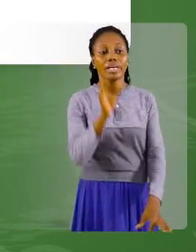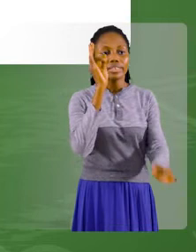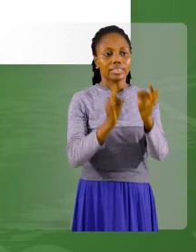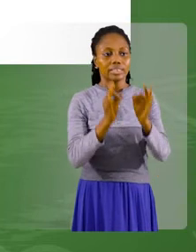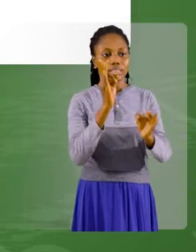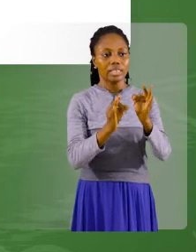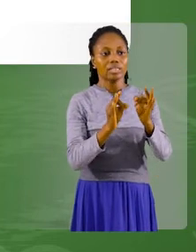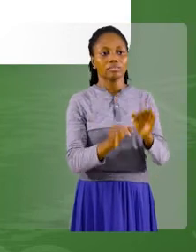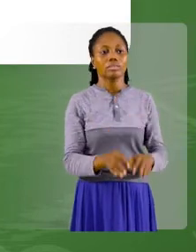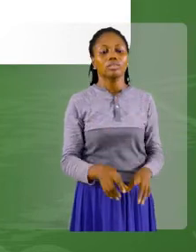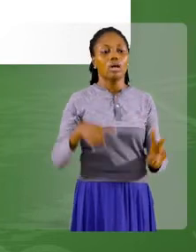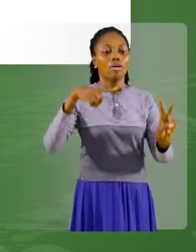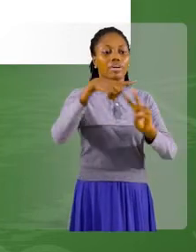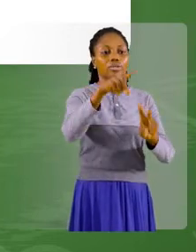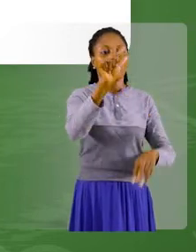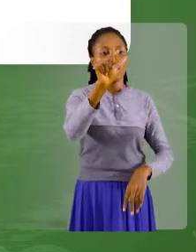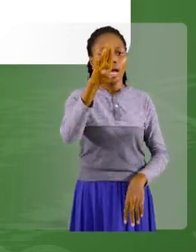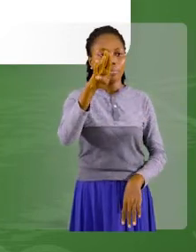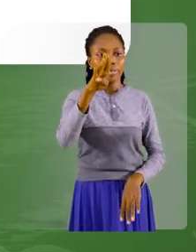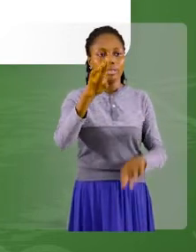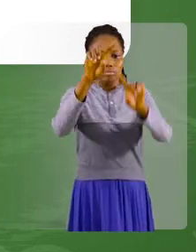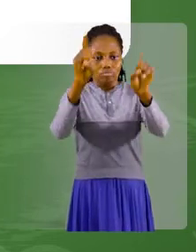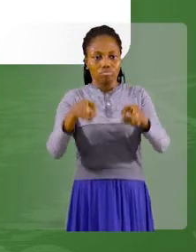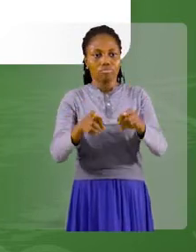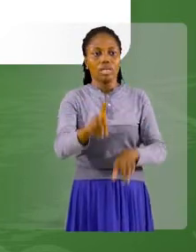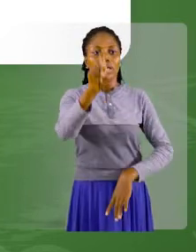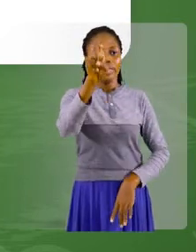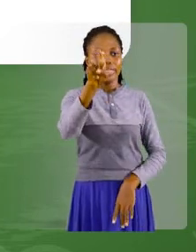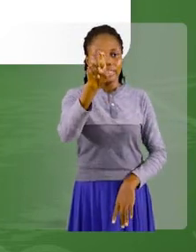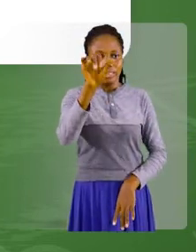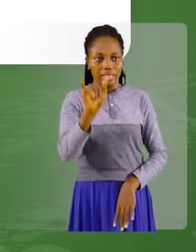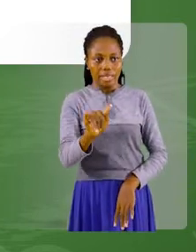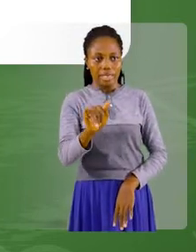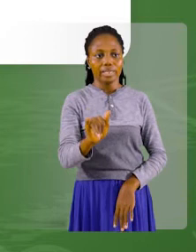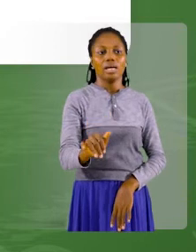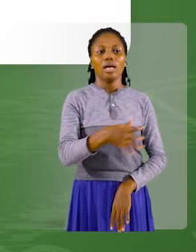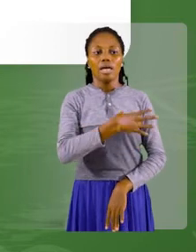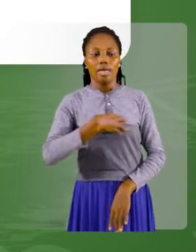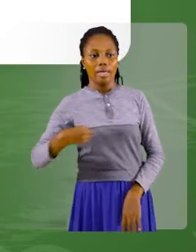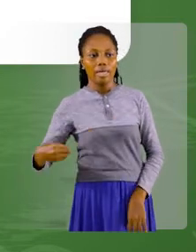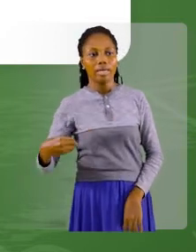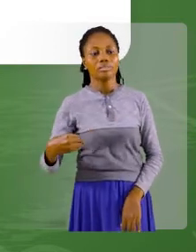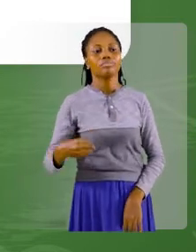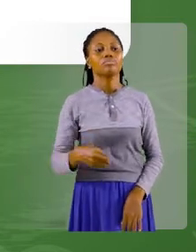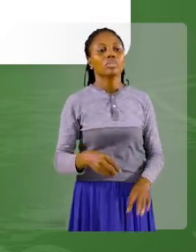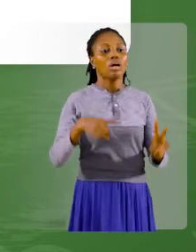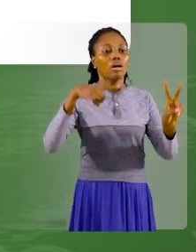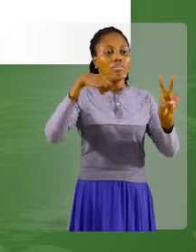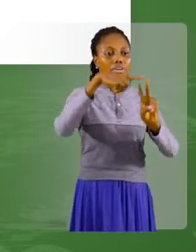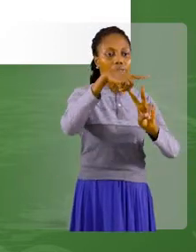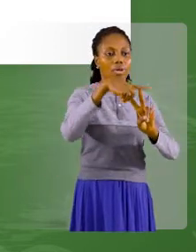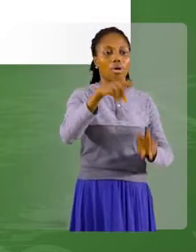Si le vecteur AB a pour coordonnées X, Y et le